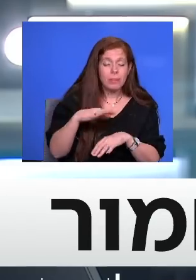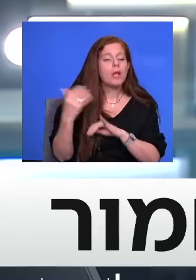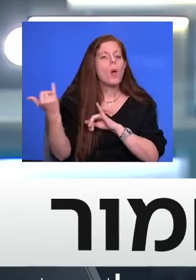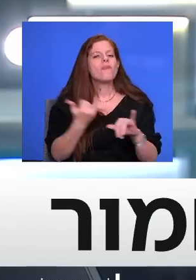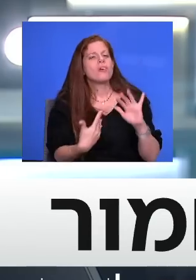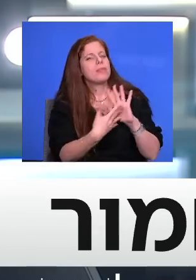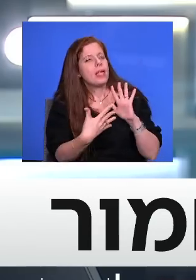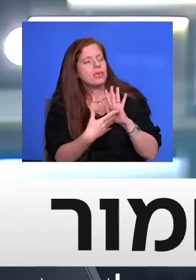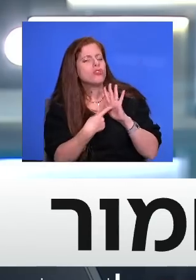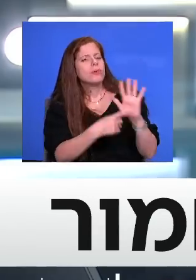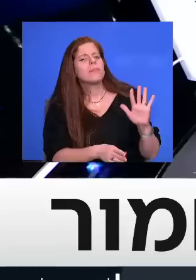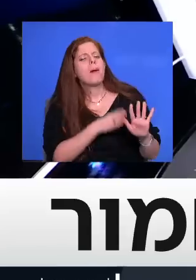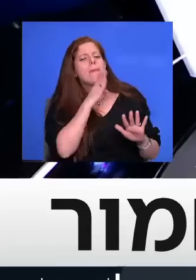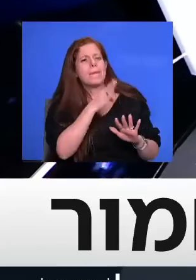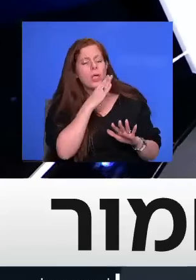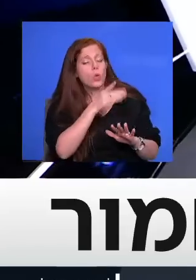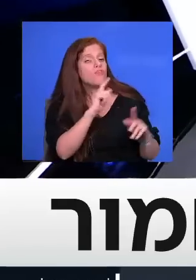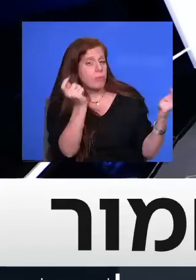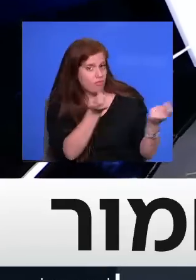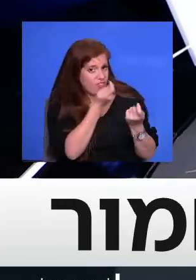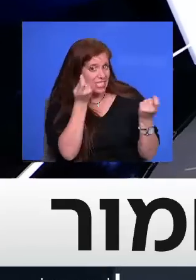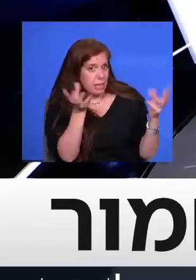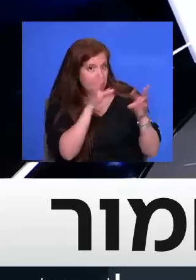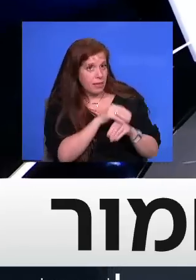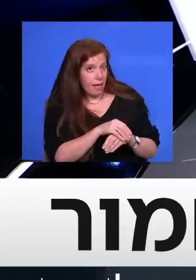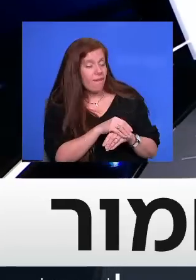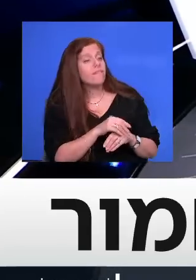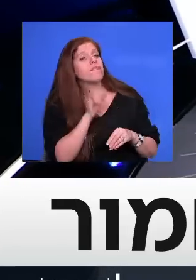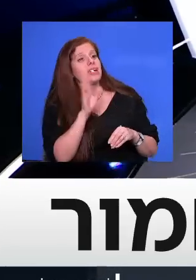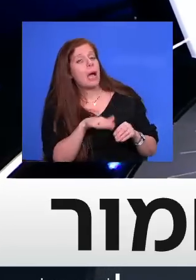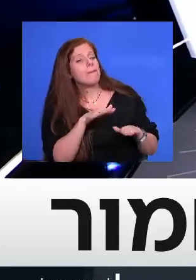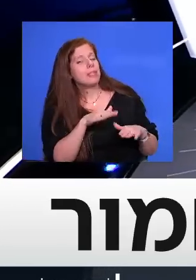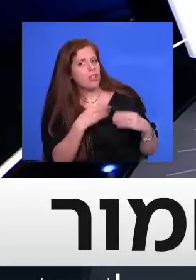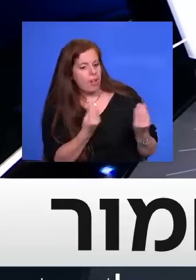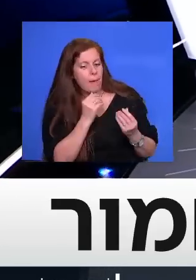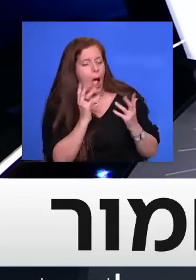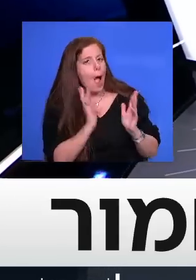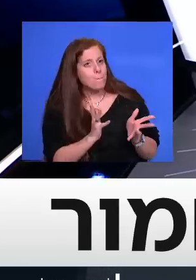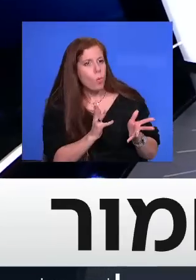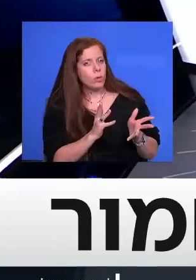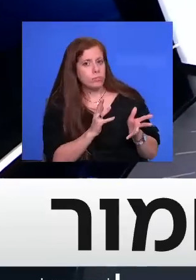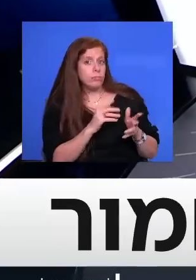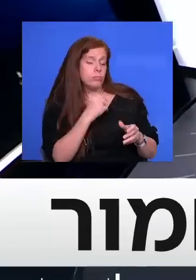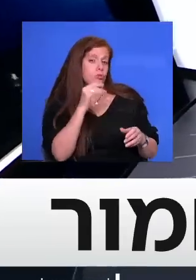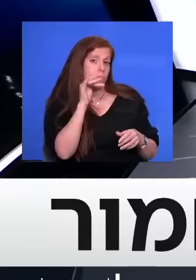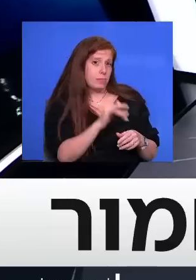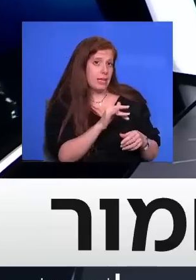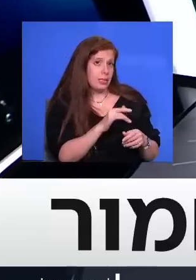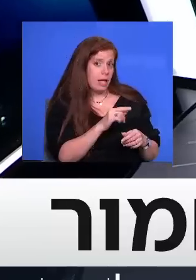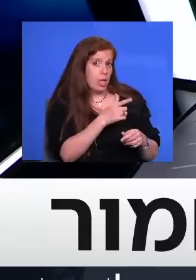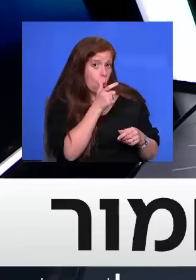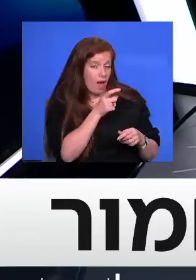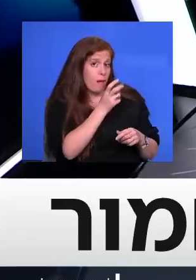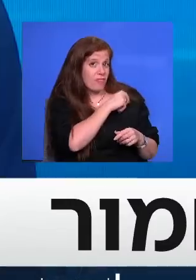של כשלים, ואת מפרסמת אותם הערב, כרמל דנגור, כתבתנו גם את הצעדים החמורים שננקטים נגד היורה ומפקדיו. כן,